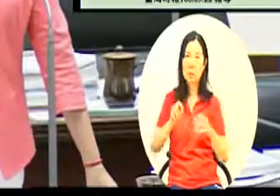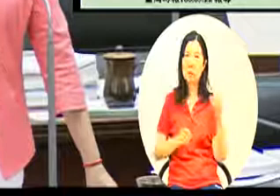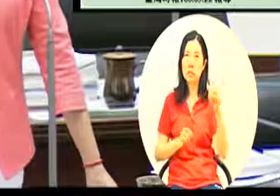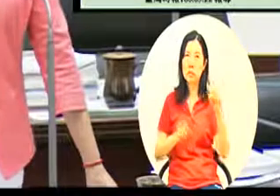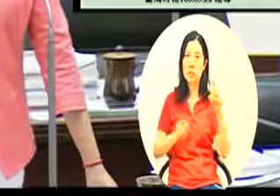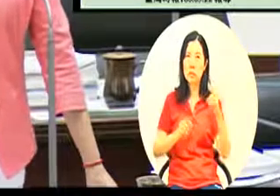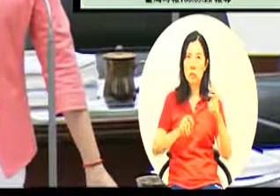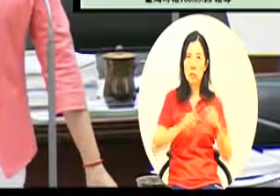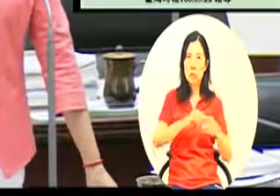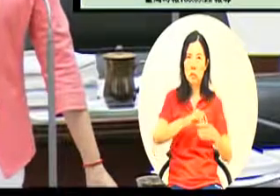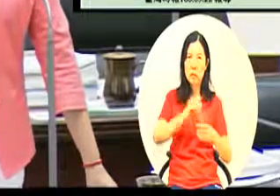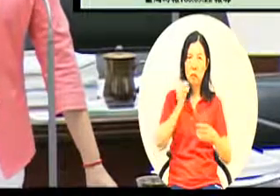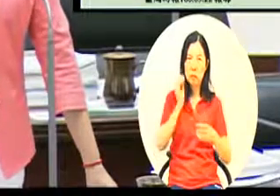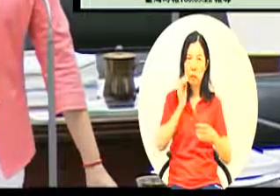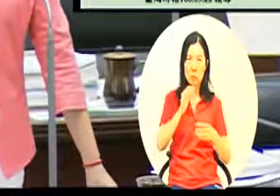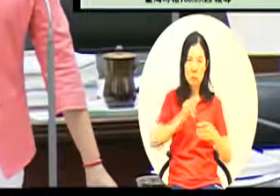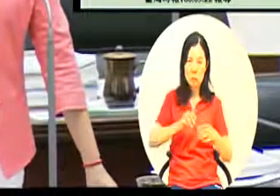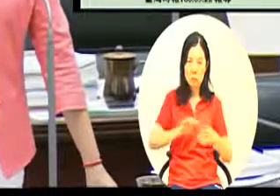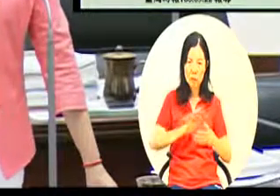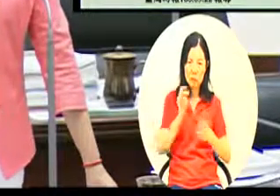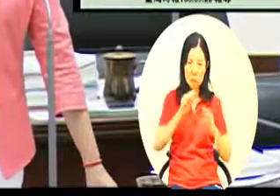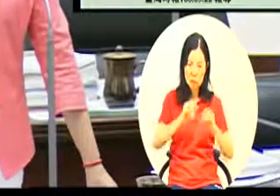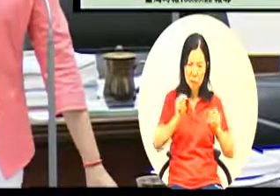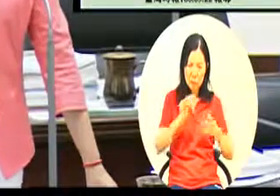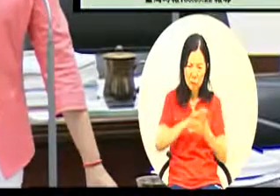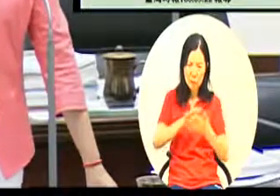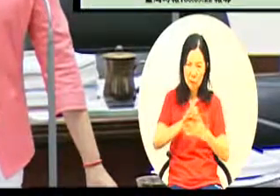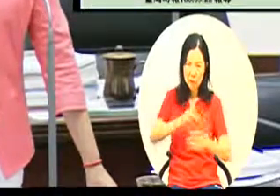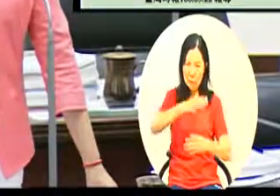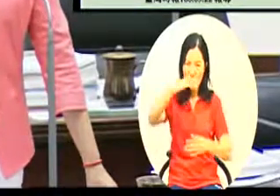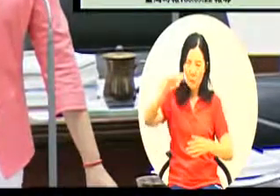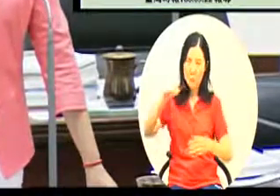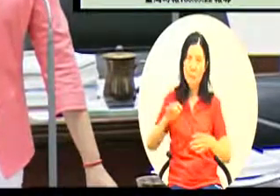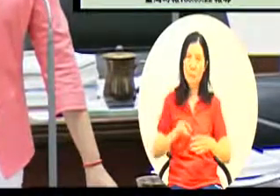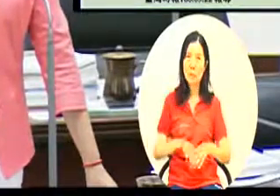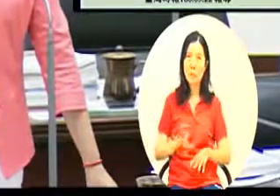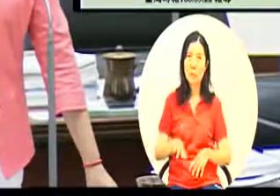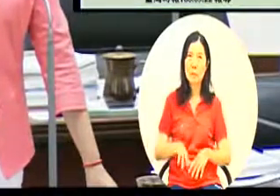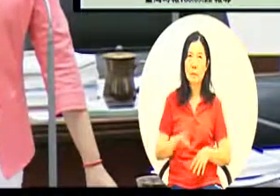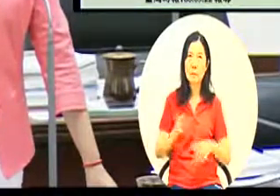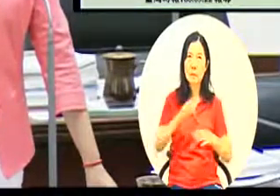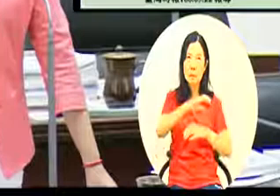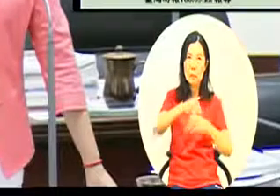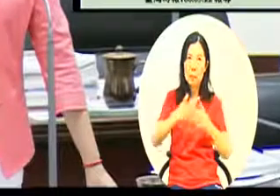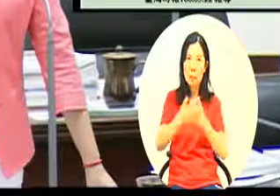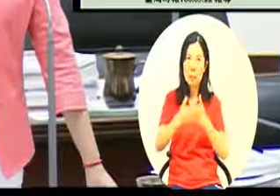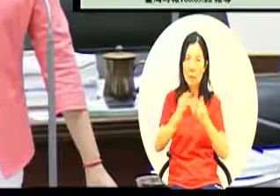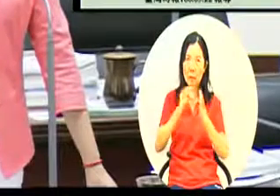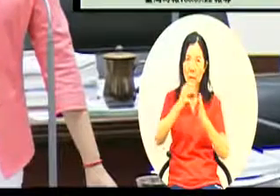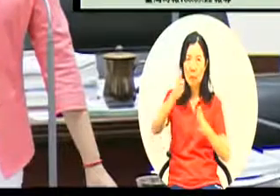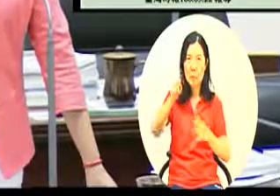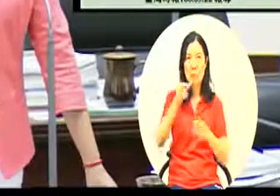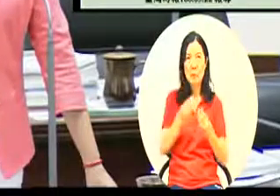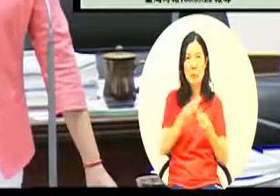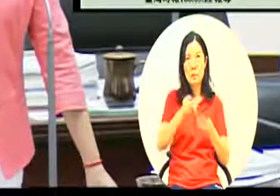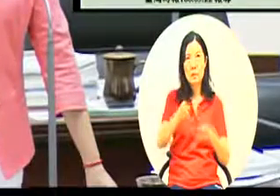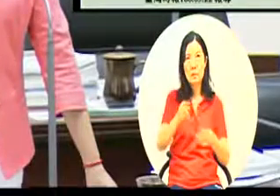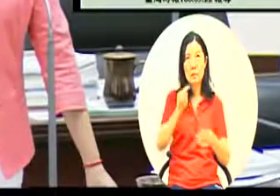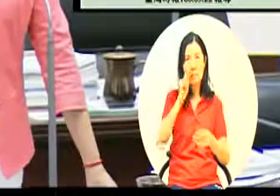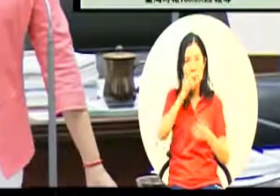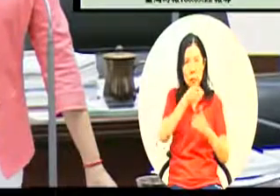渣山哈，那我想请问一下我们环保局长哈，这是要怎样？你觉得他有污染